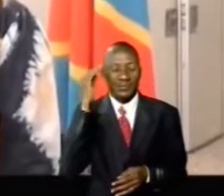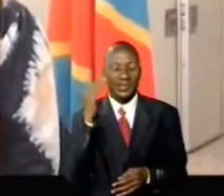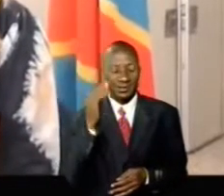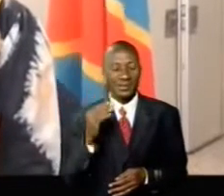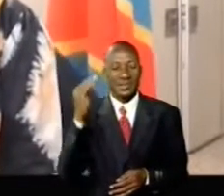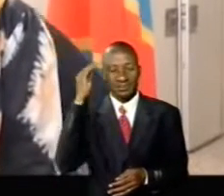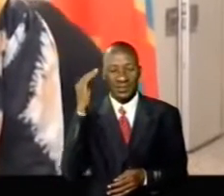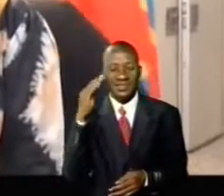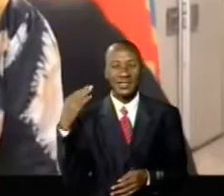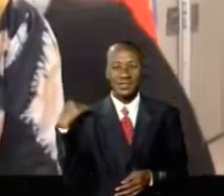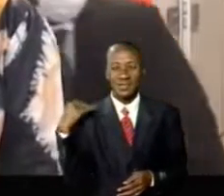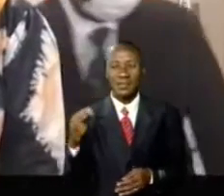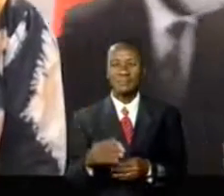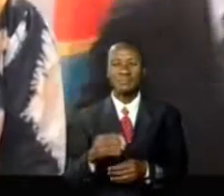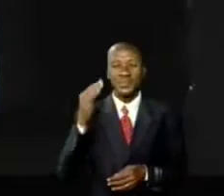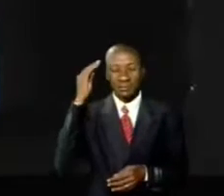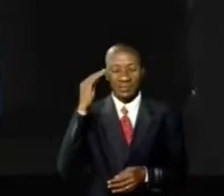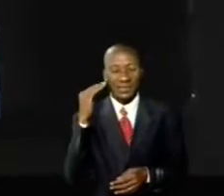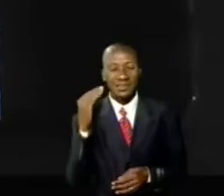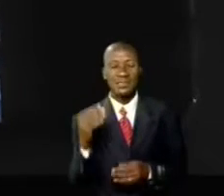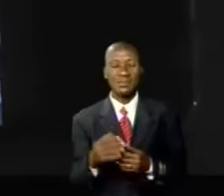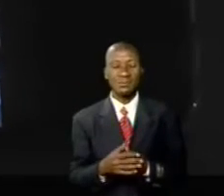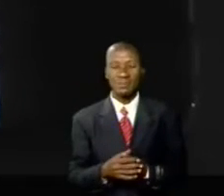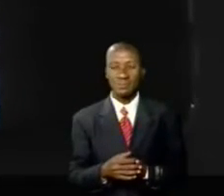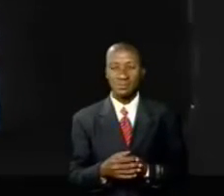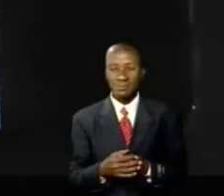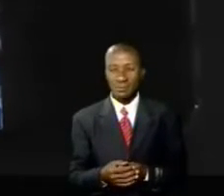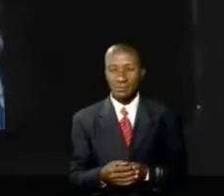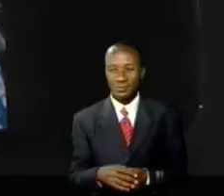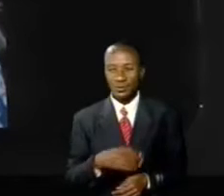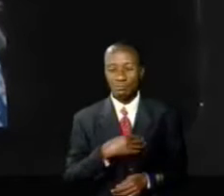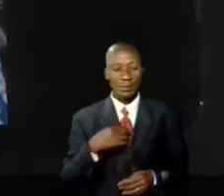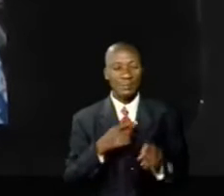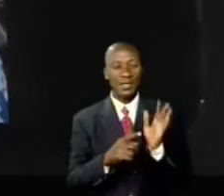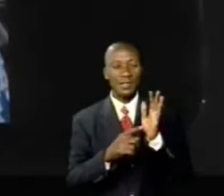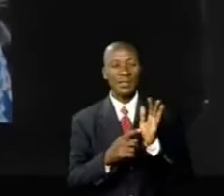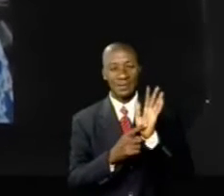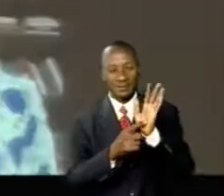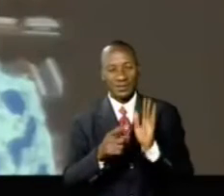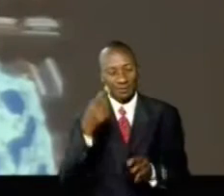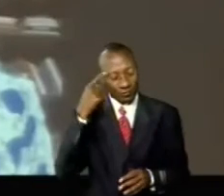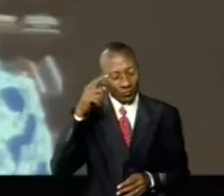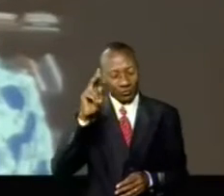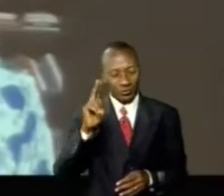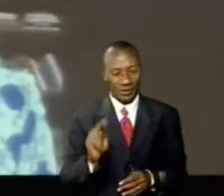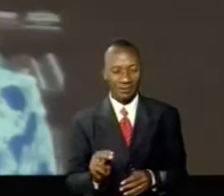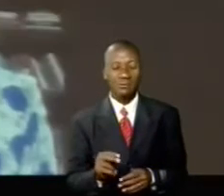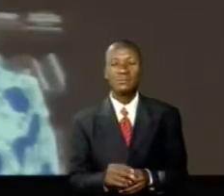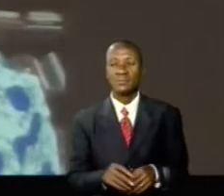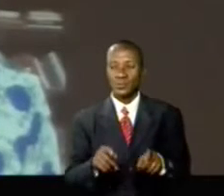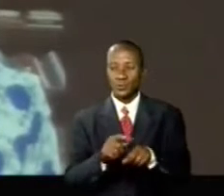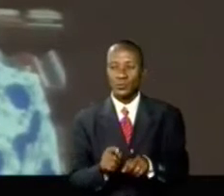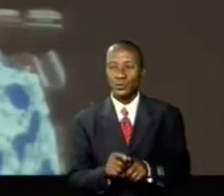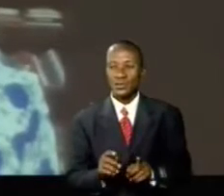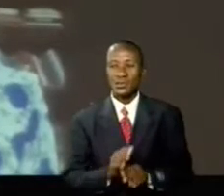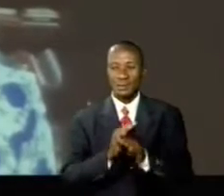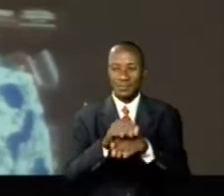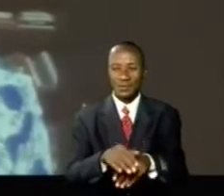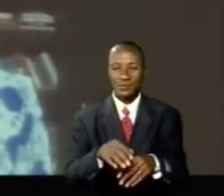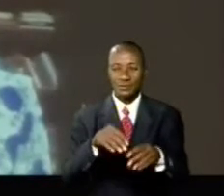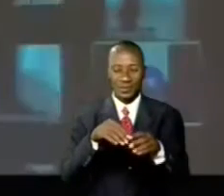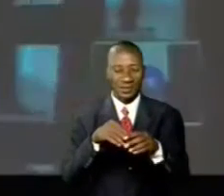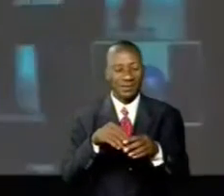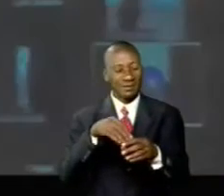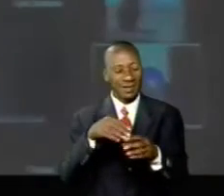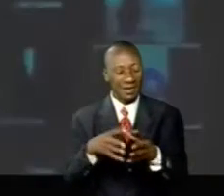d'État, ministre. La représentante de l'ONU Femmes, Awan Diaye, s'est associée à l'activité par